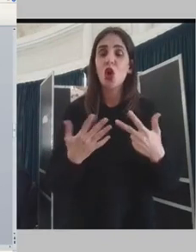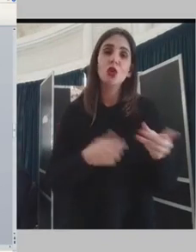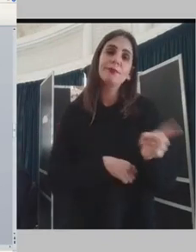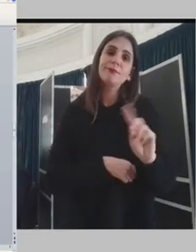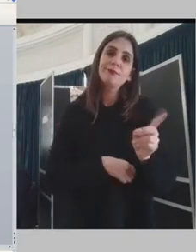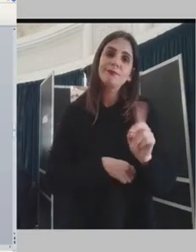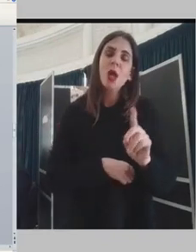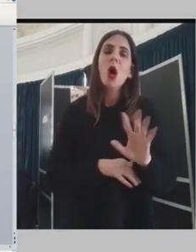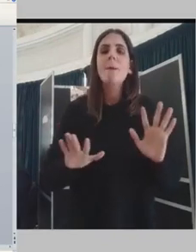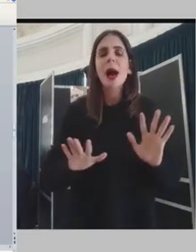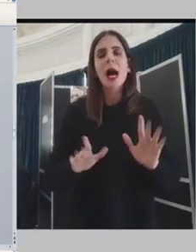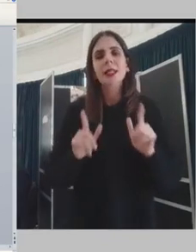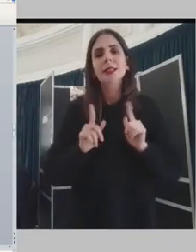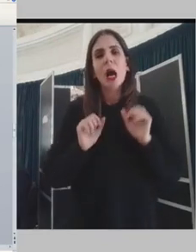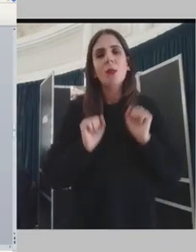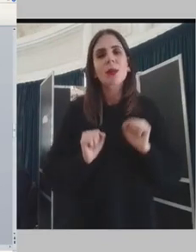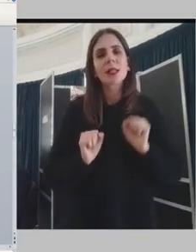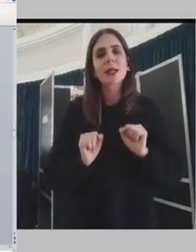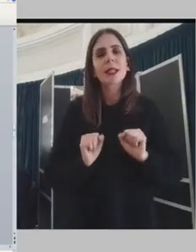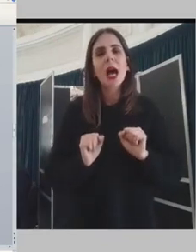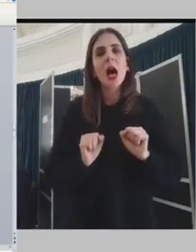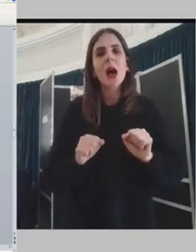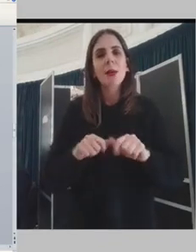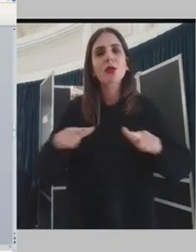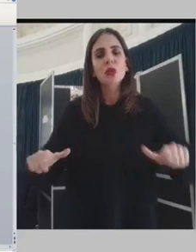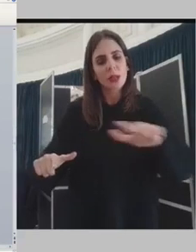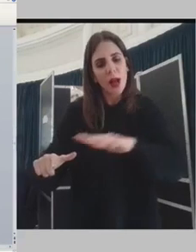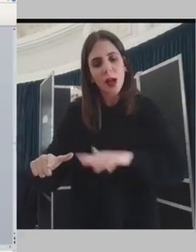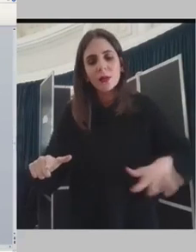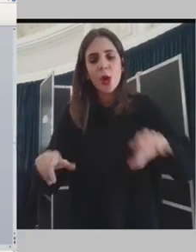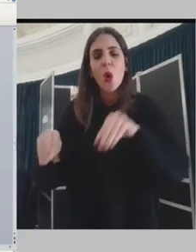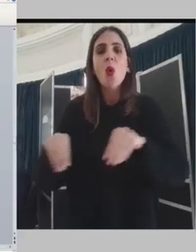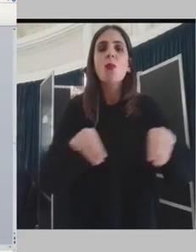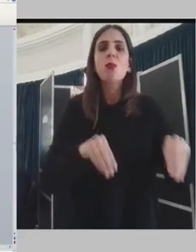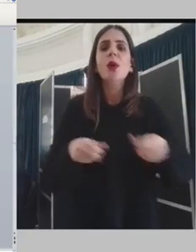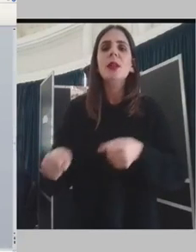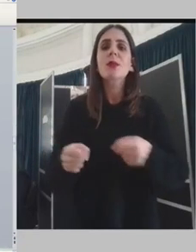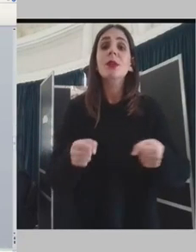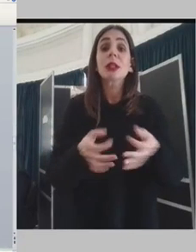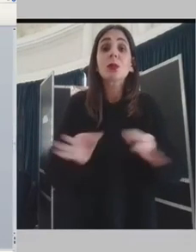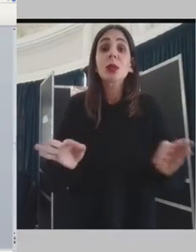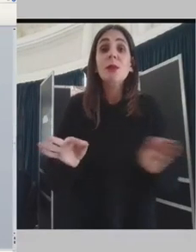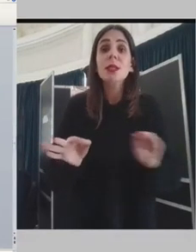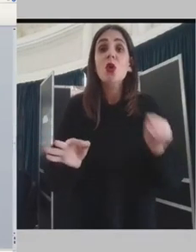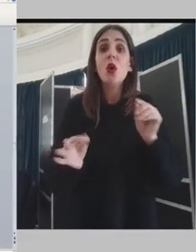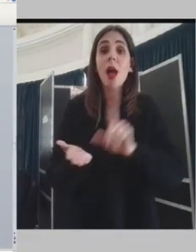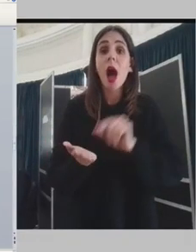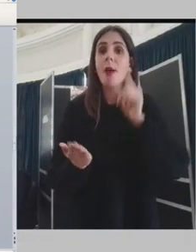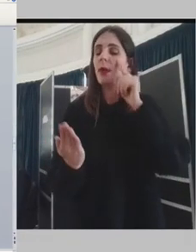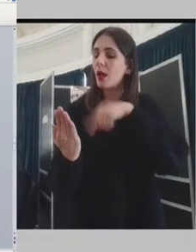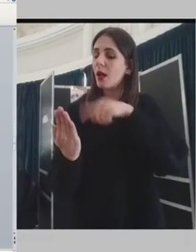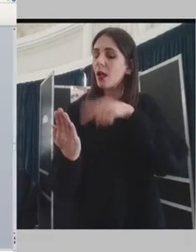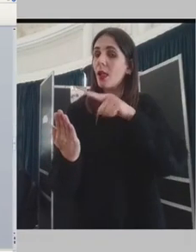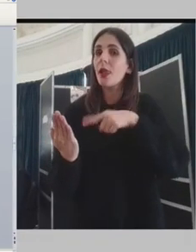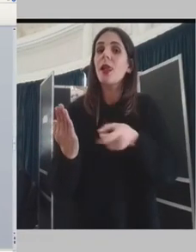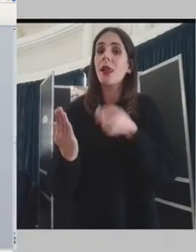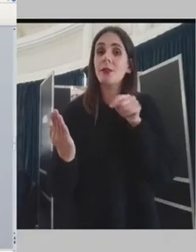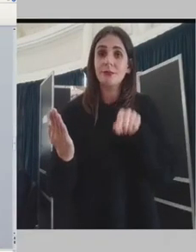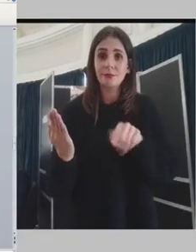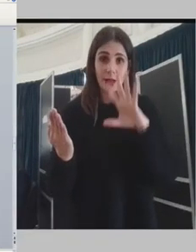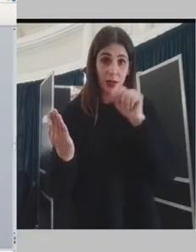i defibrillatori che avete o che avrete messo all'interno dell'app stessa. Qual è il punto